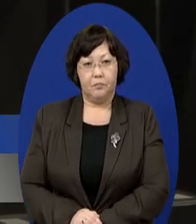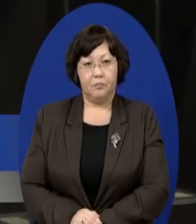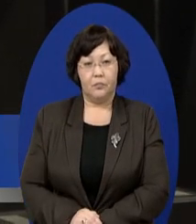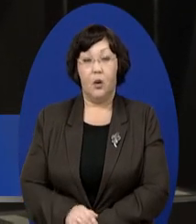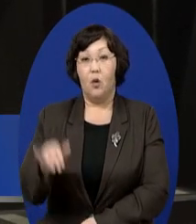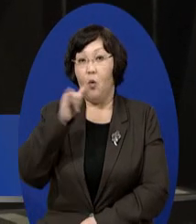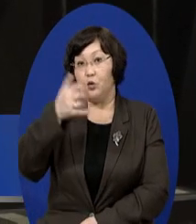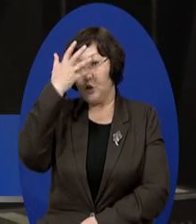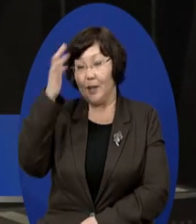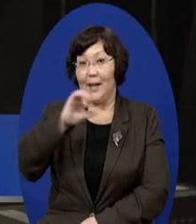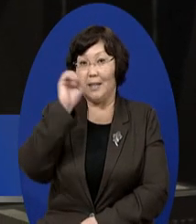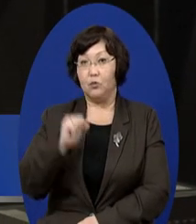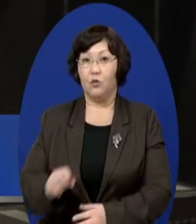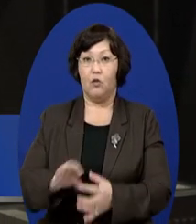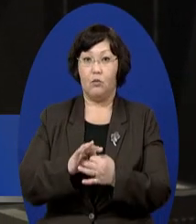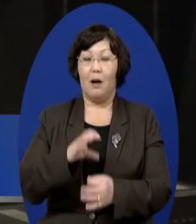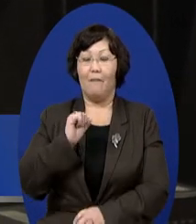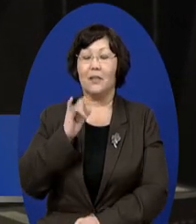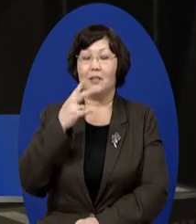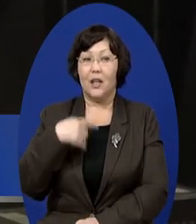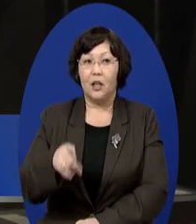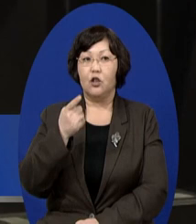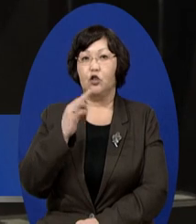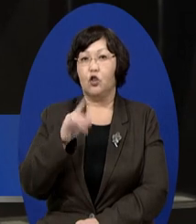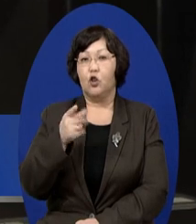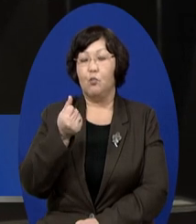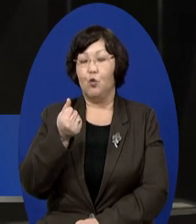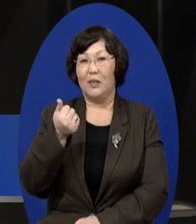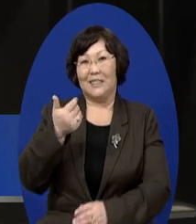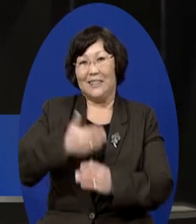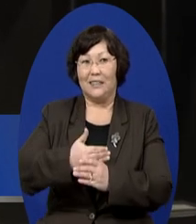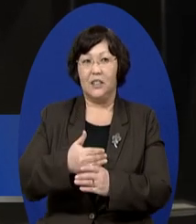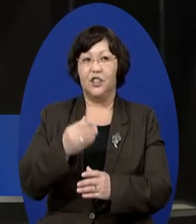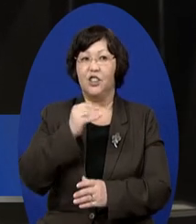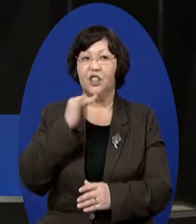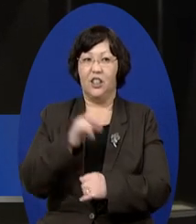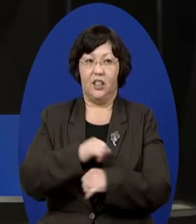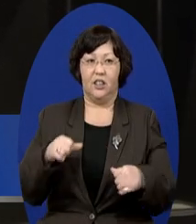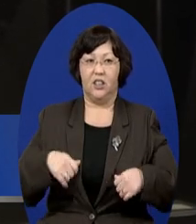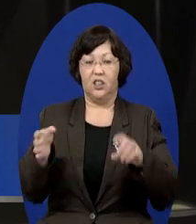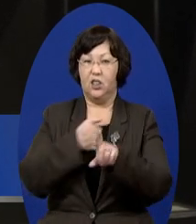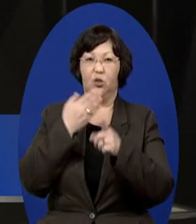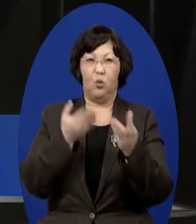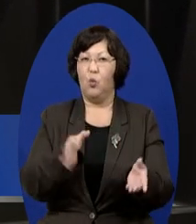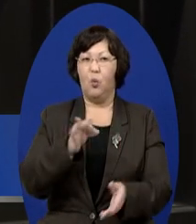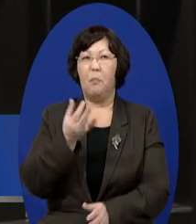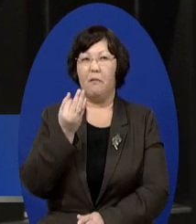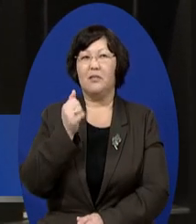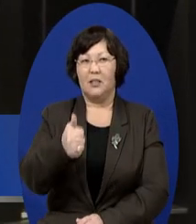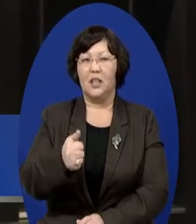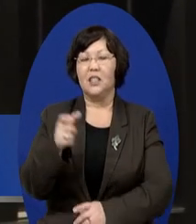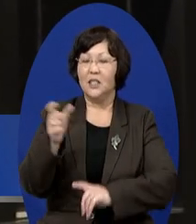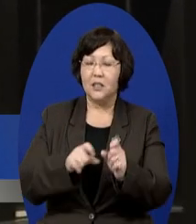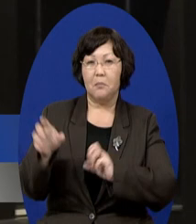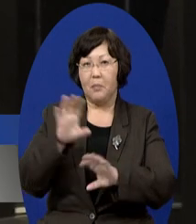Улс төрийн асуудлаас болж Афганистаны хөрөнгийг царцааж жирийн афганчуудыг шийтгэхгүй байхыг бид хүсэж байна. Эдийн засгийн нөхцөл байдал улс